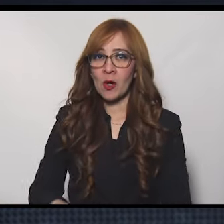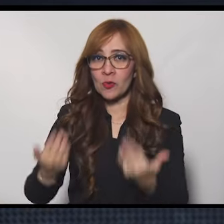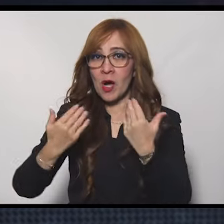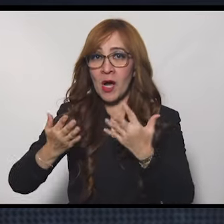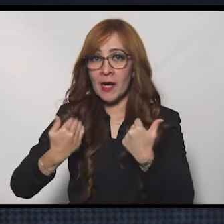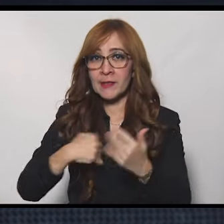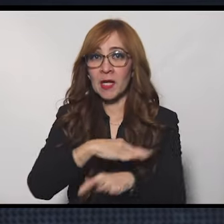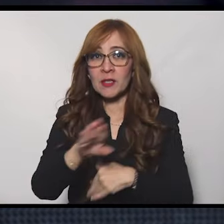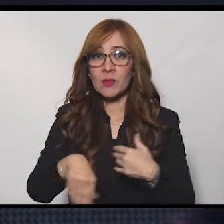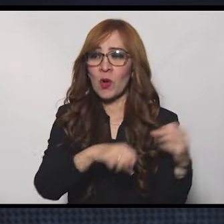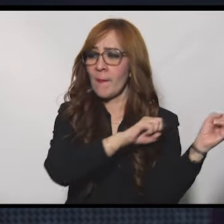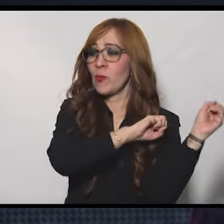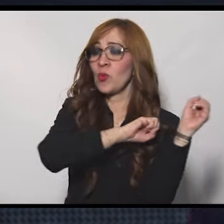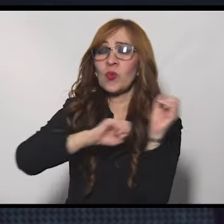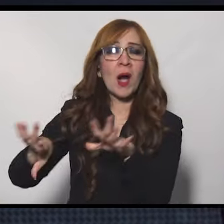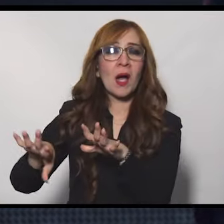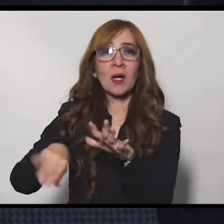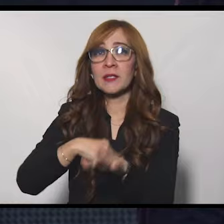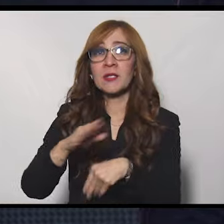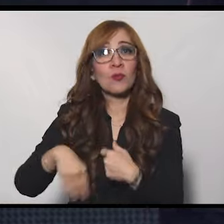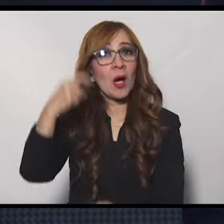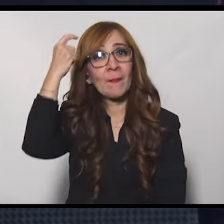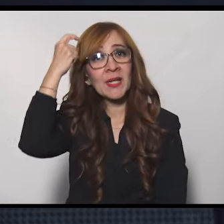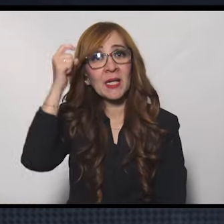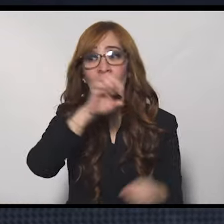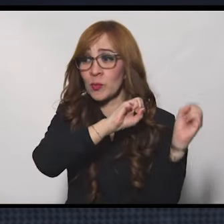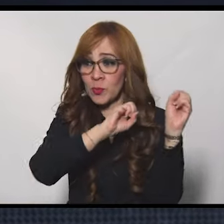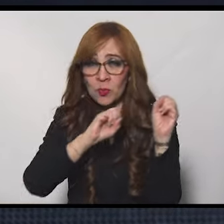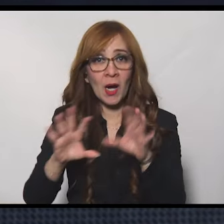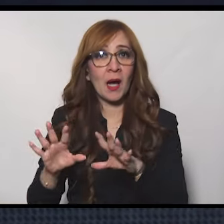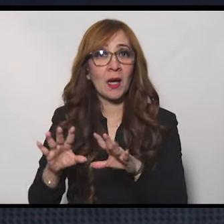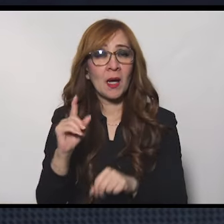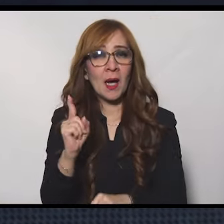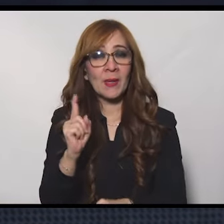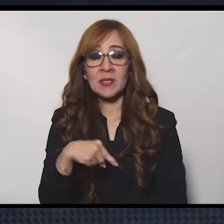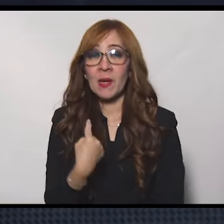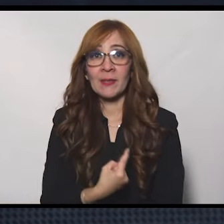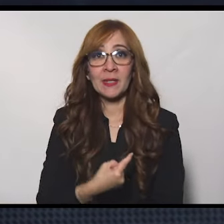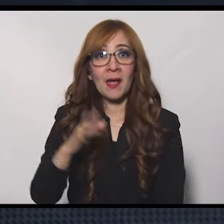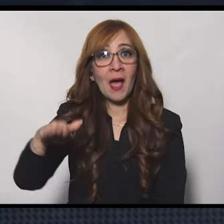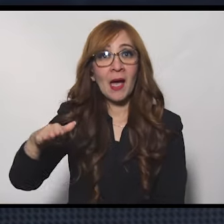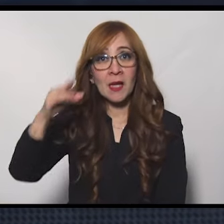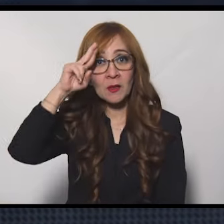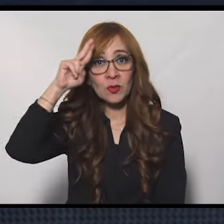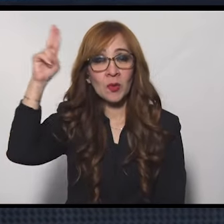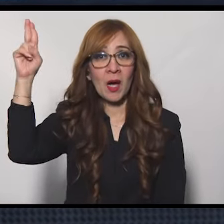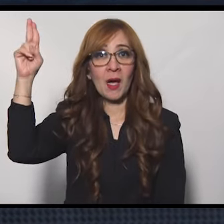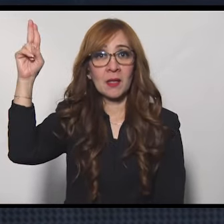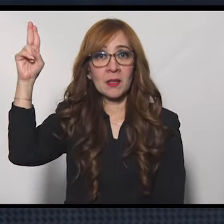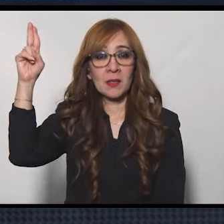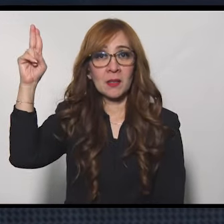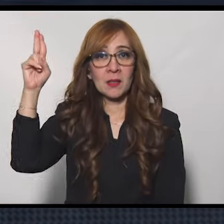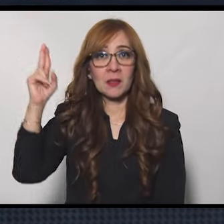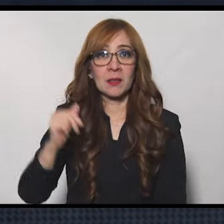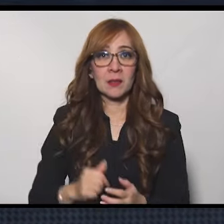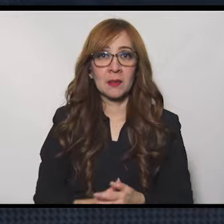kita untuk membuang semua pikiran itu. Karena kita anaknya. Kita anak